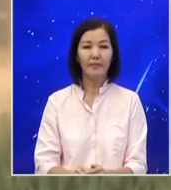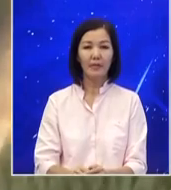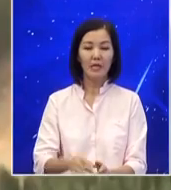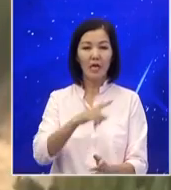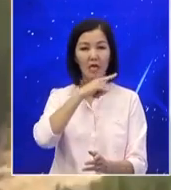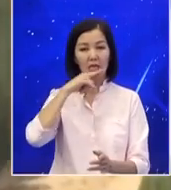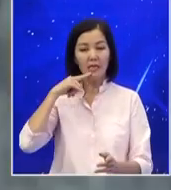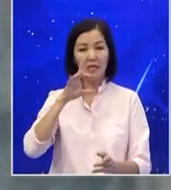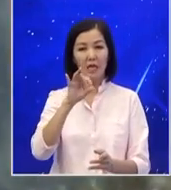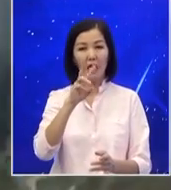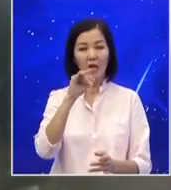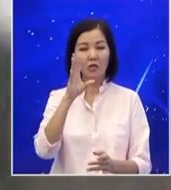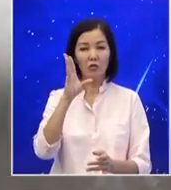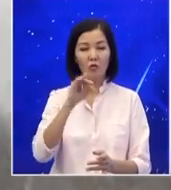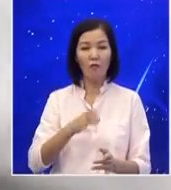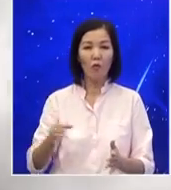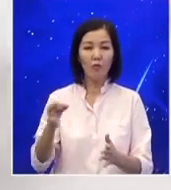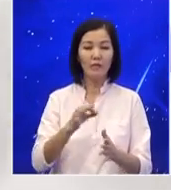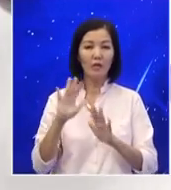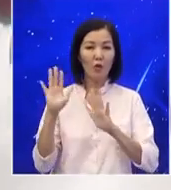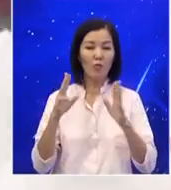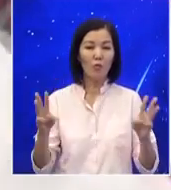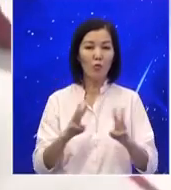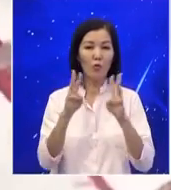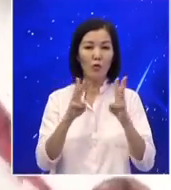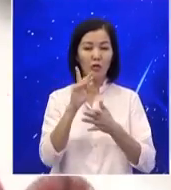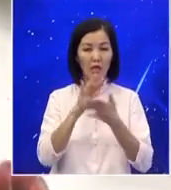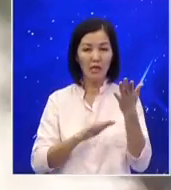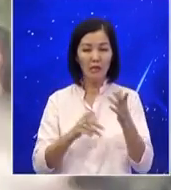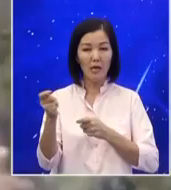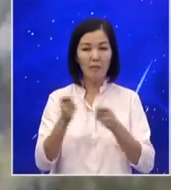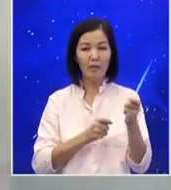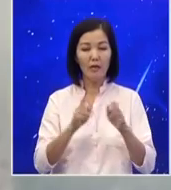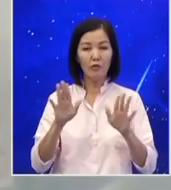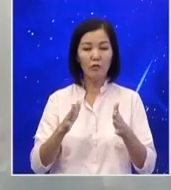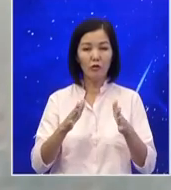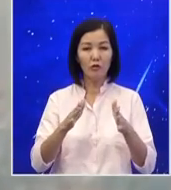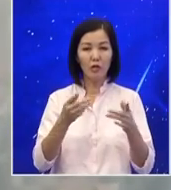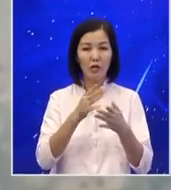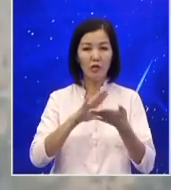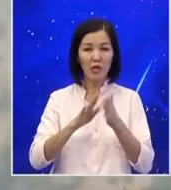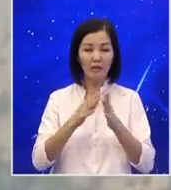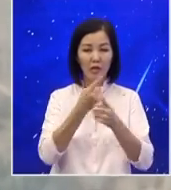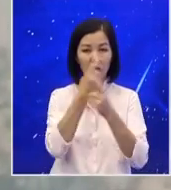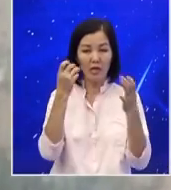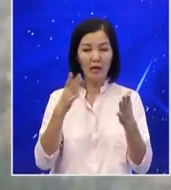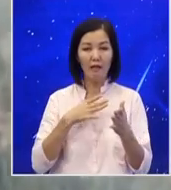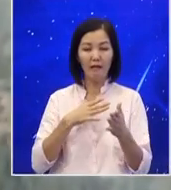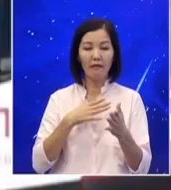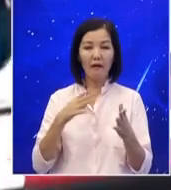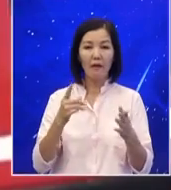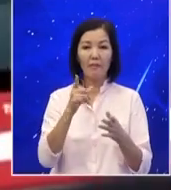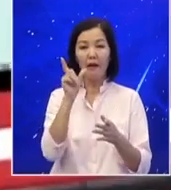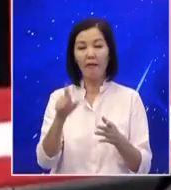Ресейдің Ростов облысындағы өрт әлі де ауыздықталмай тұр. Сондықтан ел билігі бұл аймақта төтенше жағдай жариялады. Тілсіз жау бір